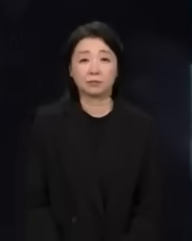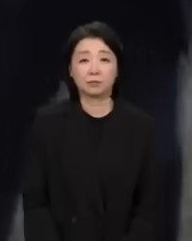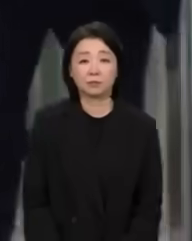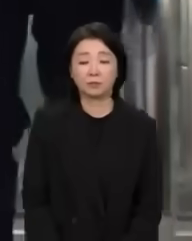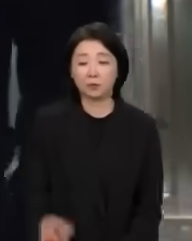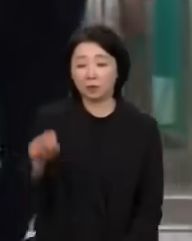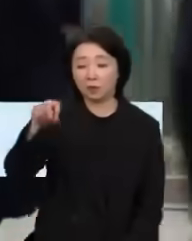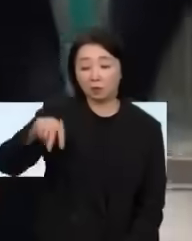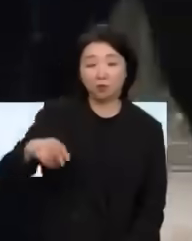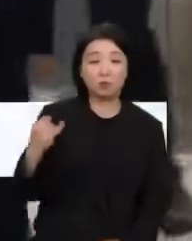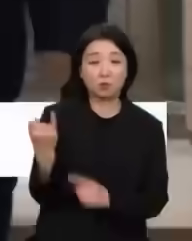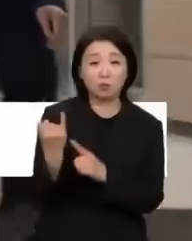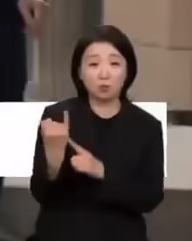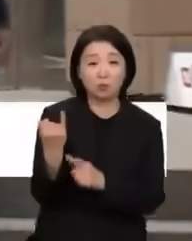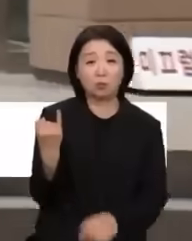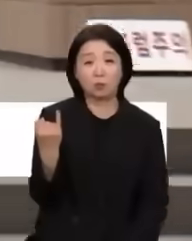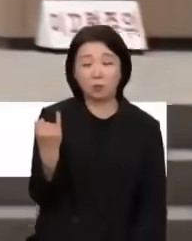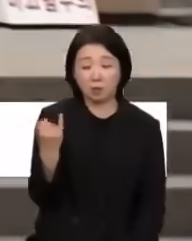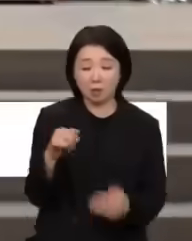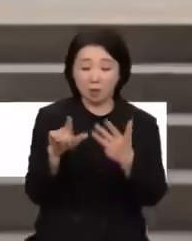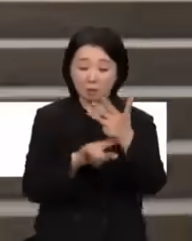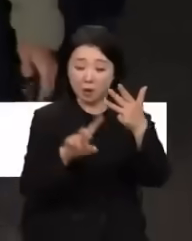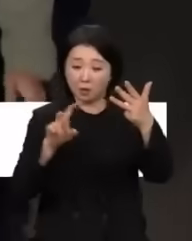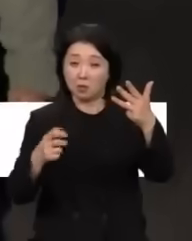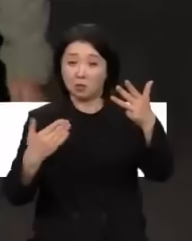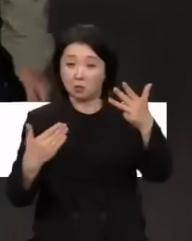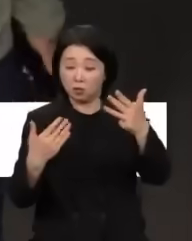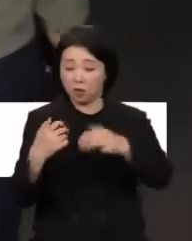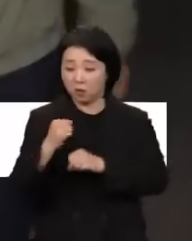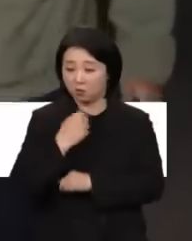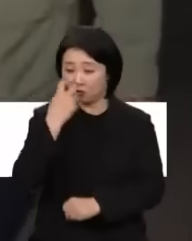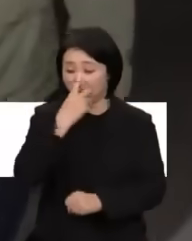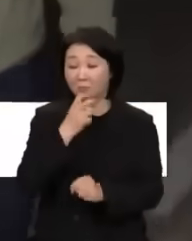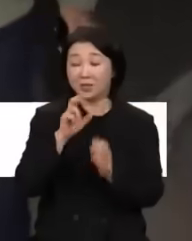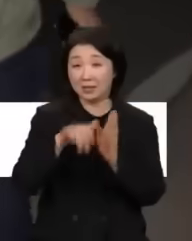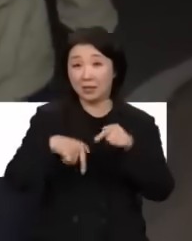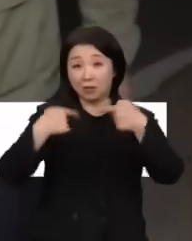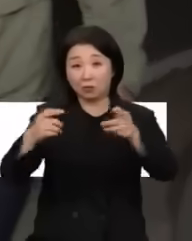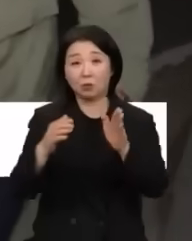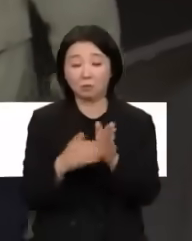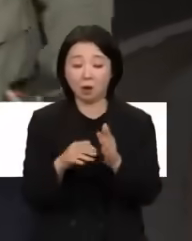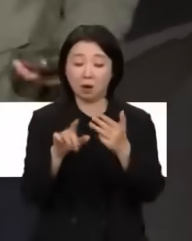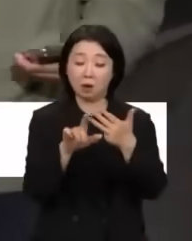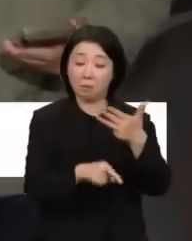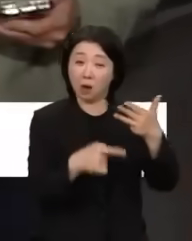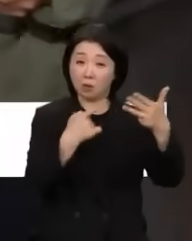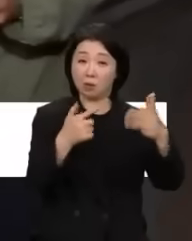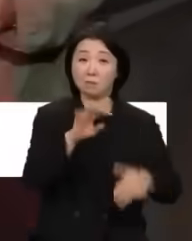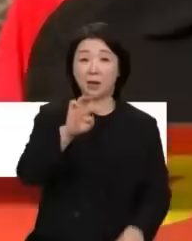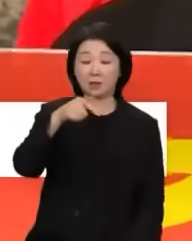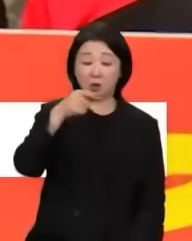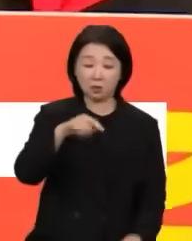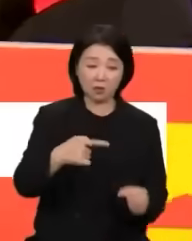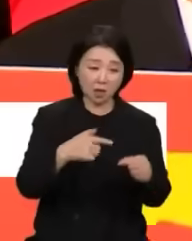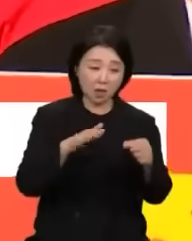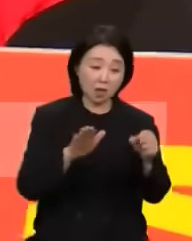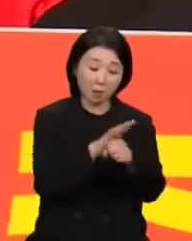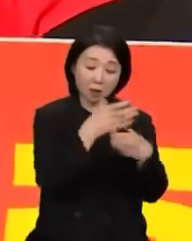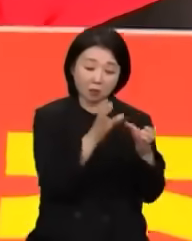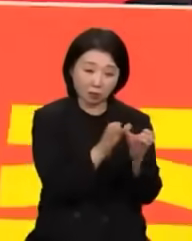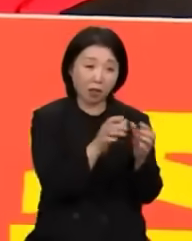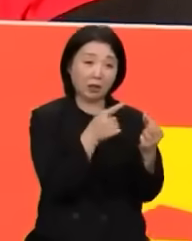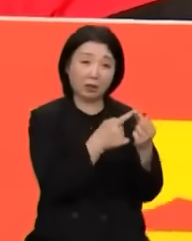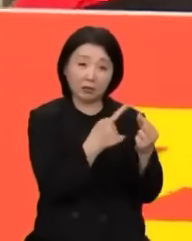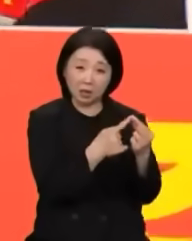유재은 국방부 법무관리관은 지난해 8월 29일 군검찰에 출석해 지난해 8월 1일 박정훈 당시 해병대 수사단장과